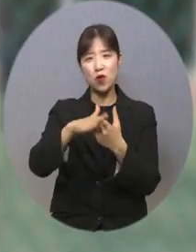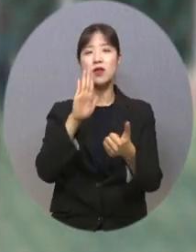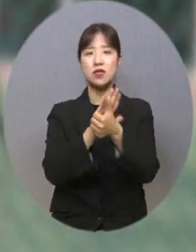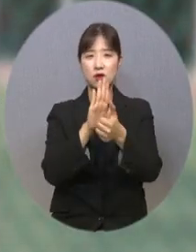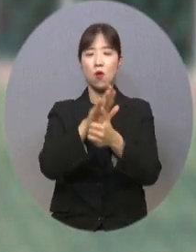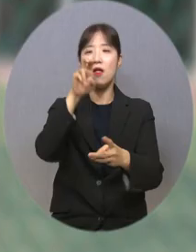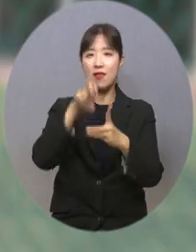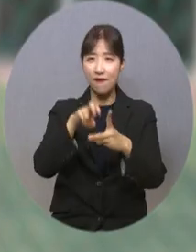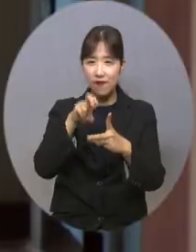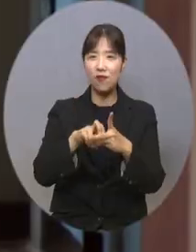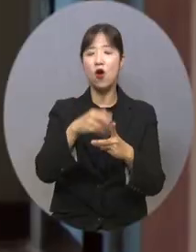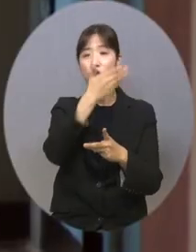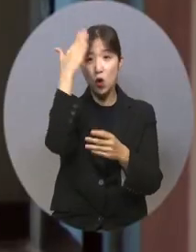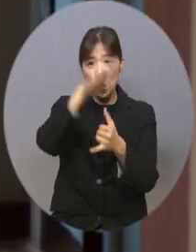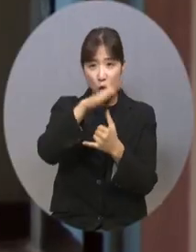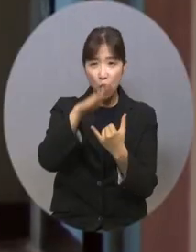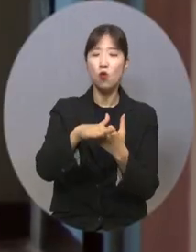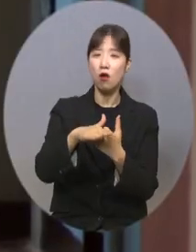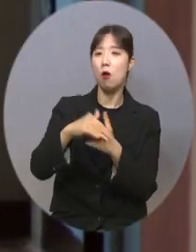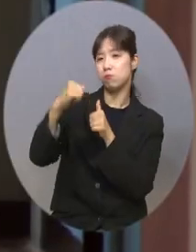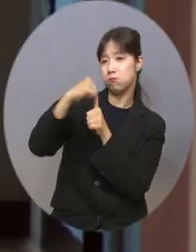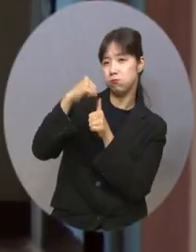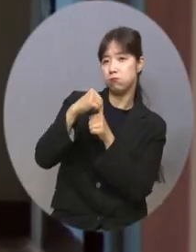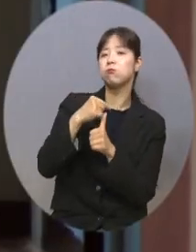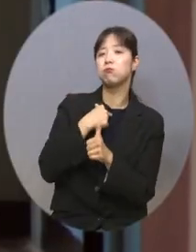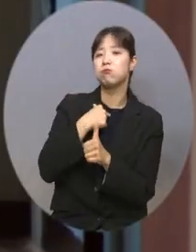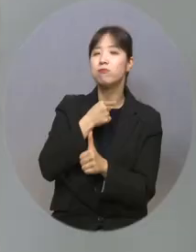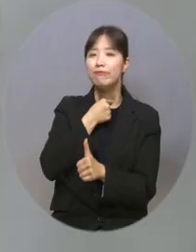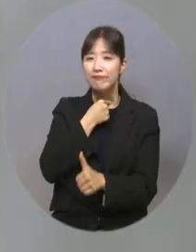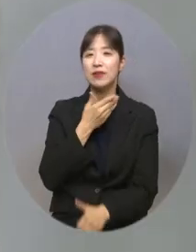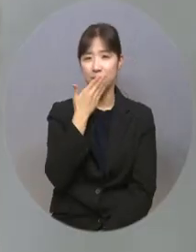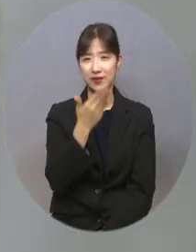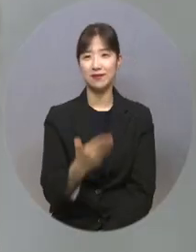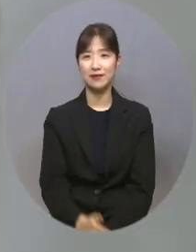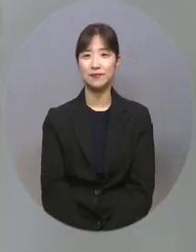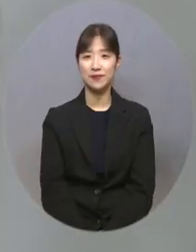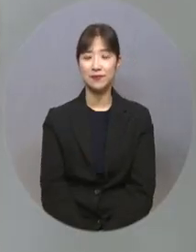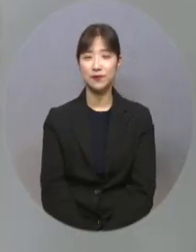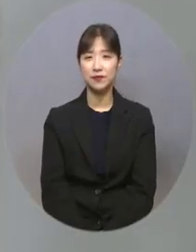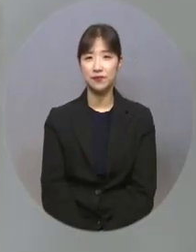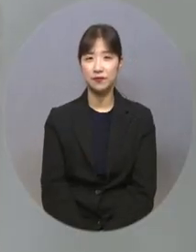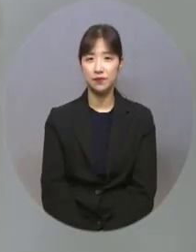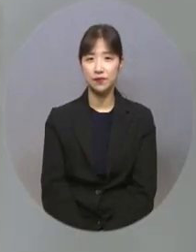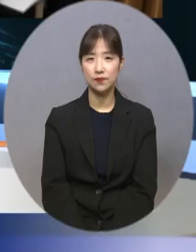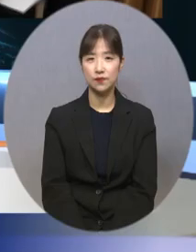청소년은 누구나 멘티가 될 수 있습니다. 복지TV 뉴스 이가연입니다.